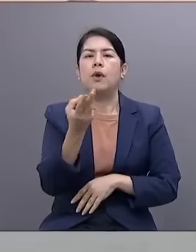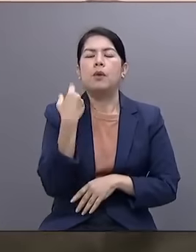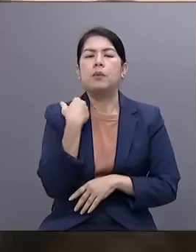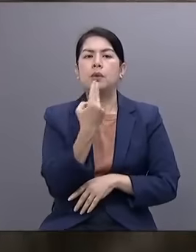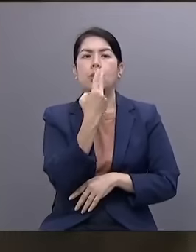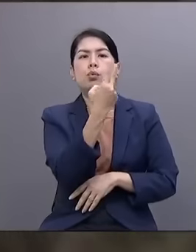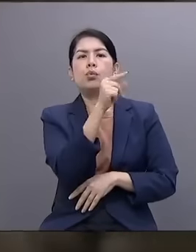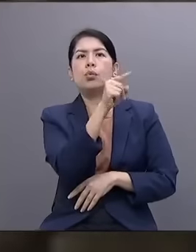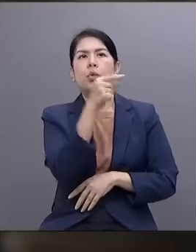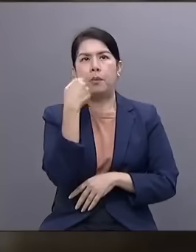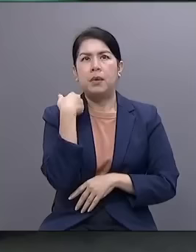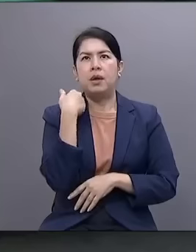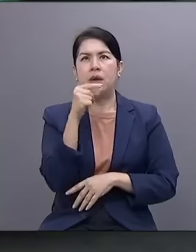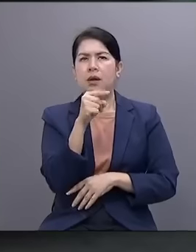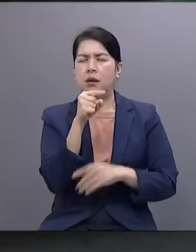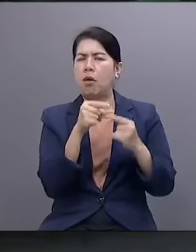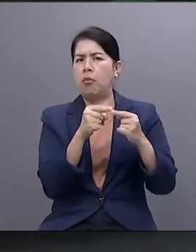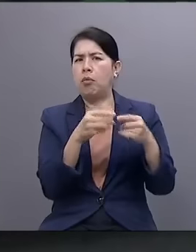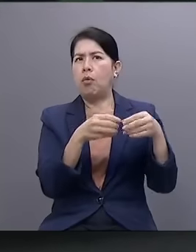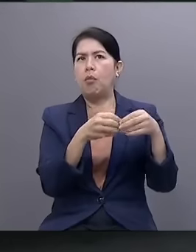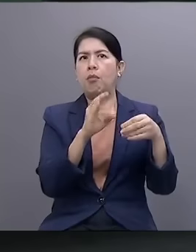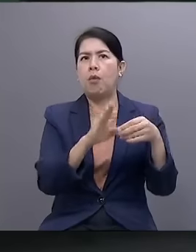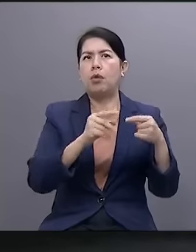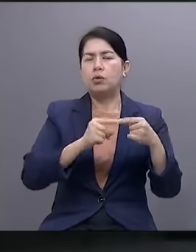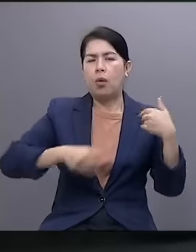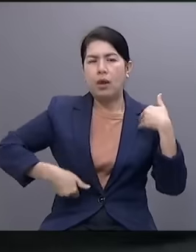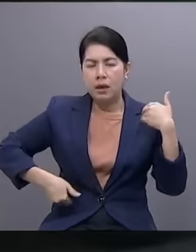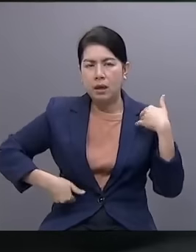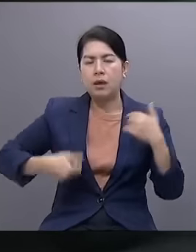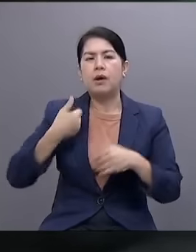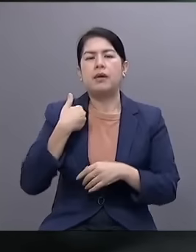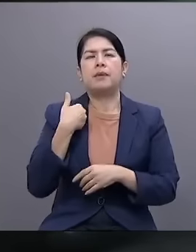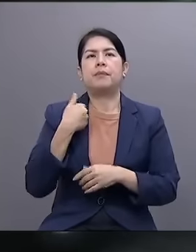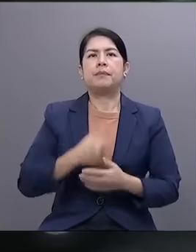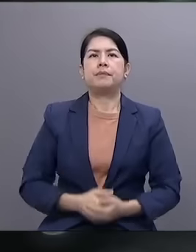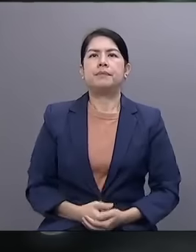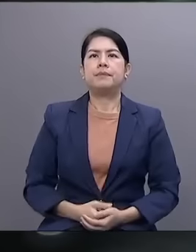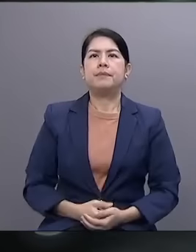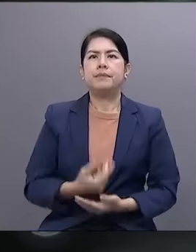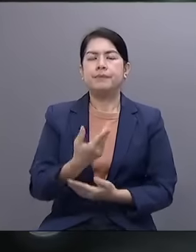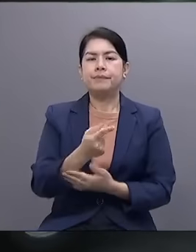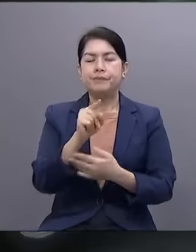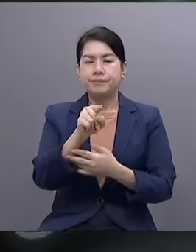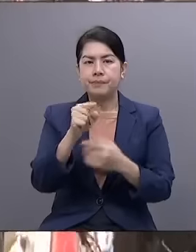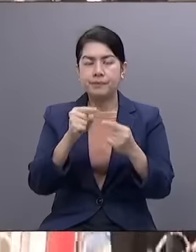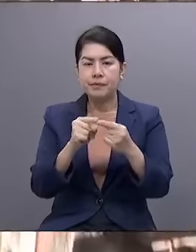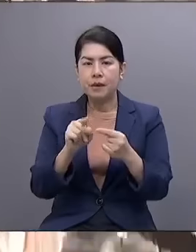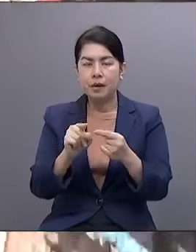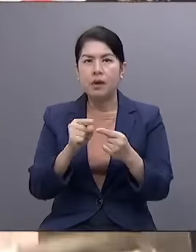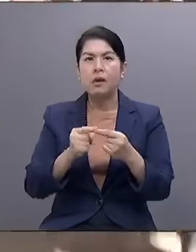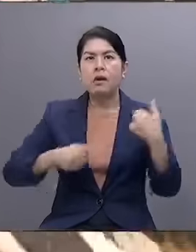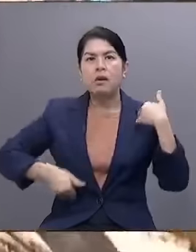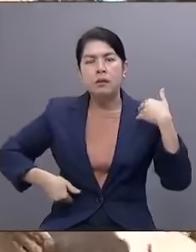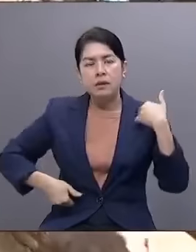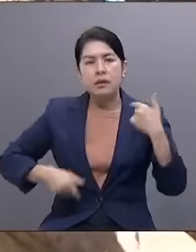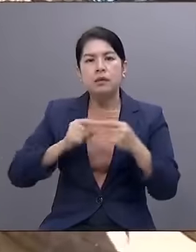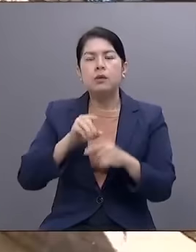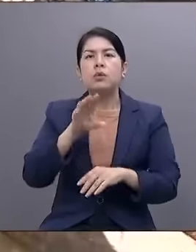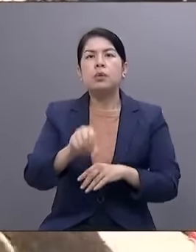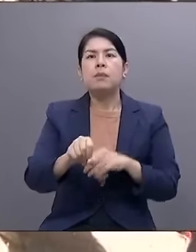งเห็นลิงอีกจำนวนไม่น้อยที่ยังคงอาศัยอยู่บริเวณนั้นอยู่ครับส่วนลิงที่ถูกจับมาตั้งแต่2วันที่ผ่านม